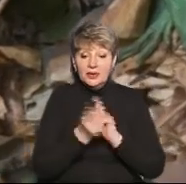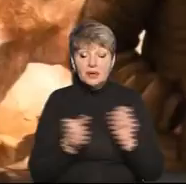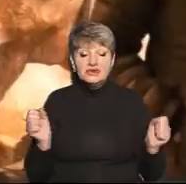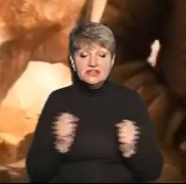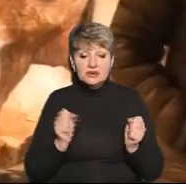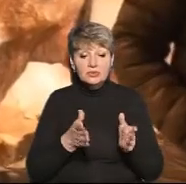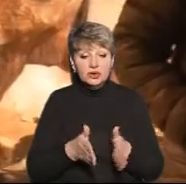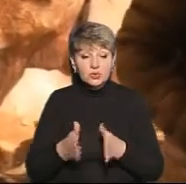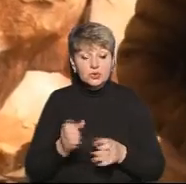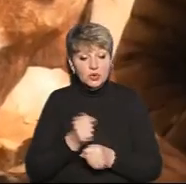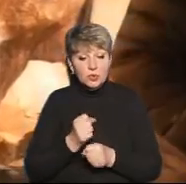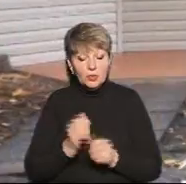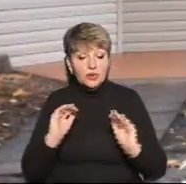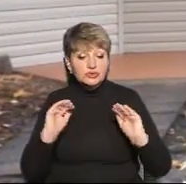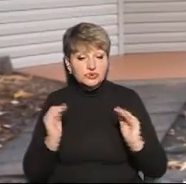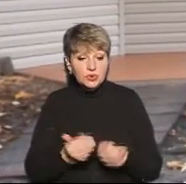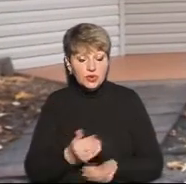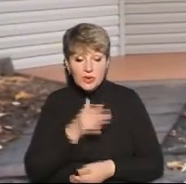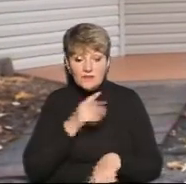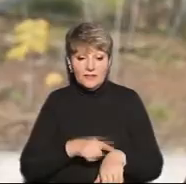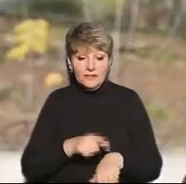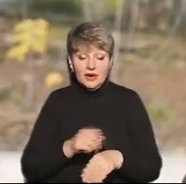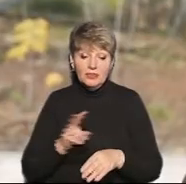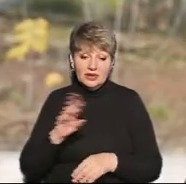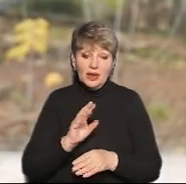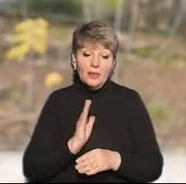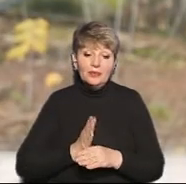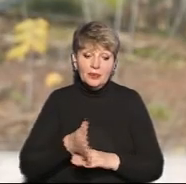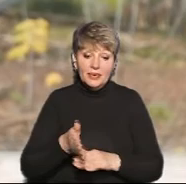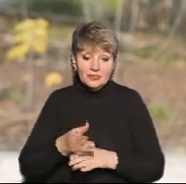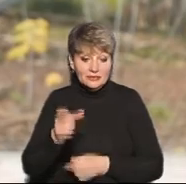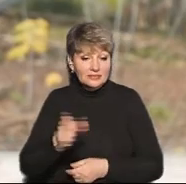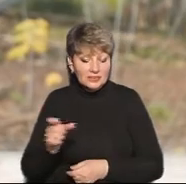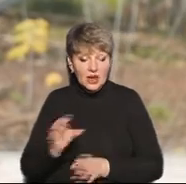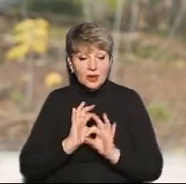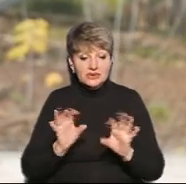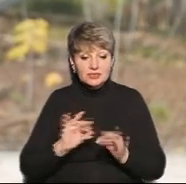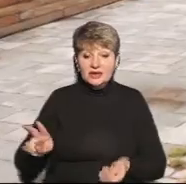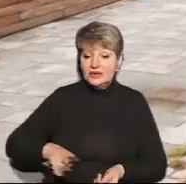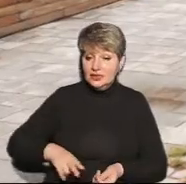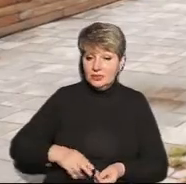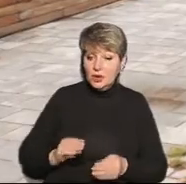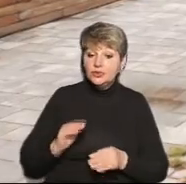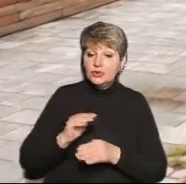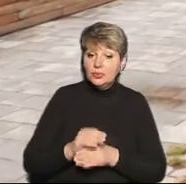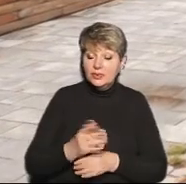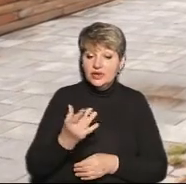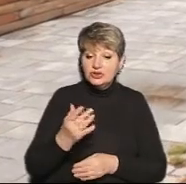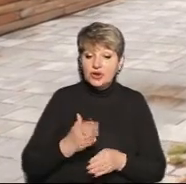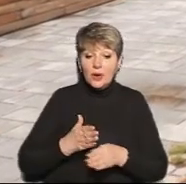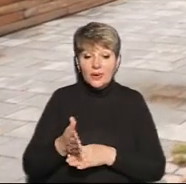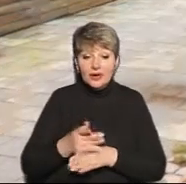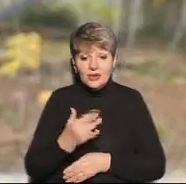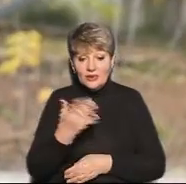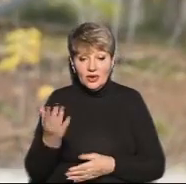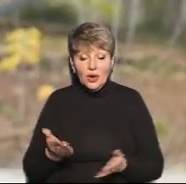режим роботи та скорочує години прийому для відвідувачів, розповідає директор Черкаського зоопарку Євгеній Іван. Додає, що і кількість гостей